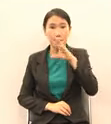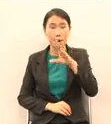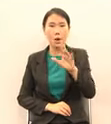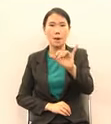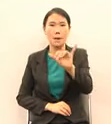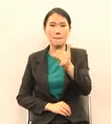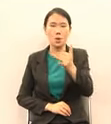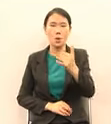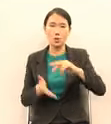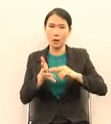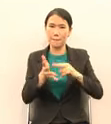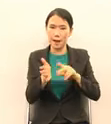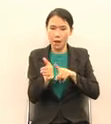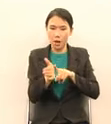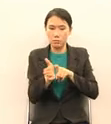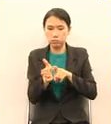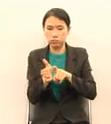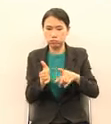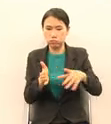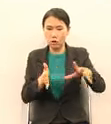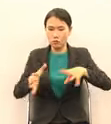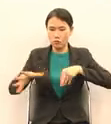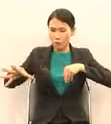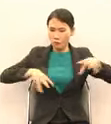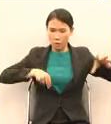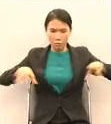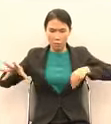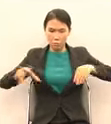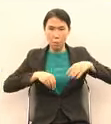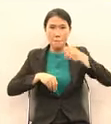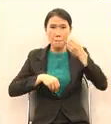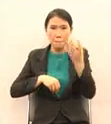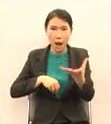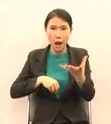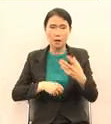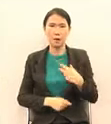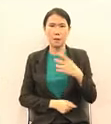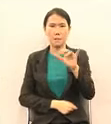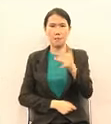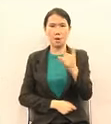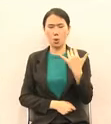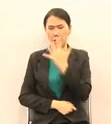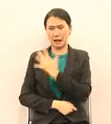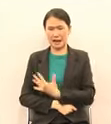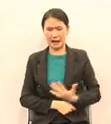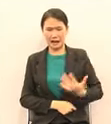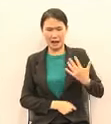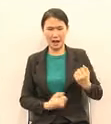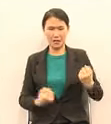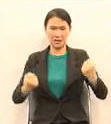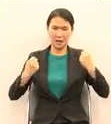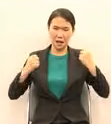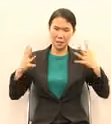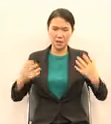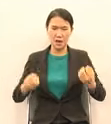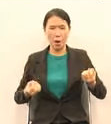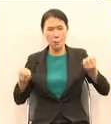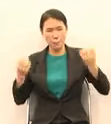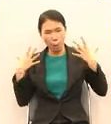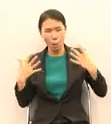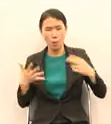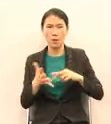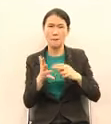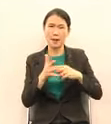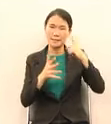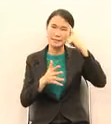คนเนี่ยได้รับเชื้อเยอะหรือเปล่านะบางคนภูมิคุ้มกันตัวเองสร้างไม่ได้ดีจึงทำให้เขา